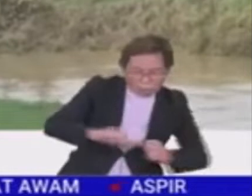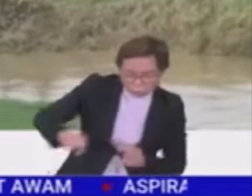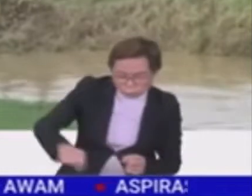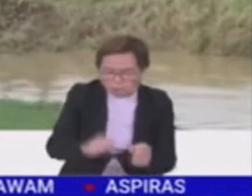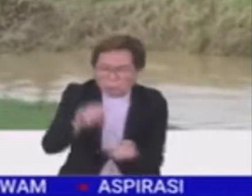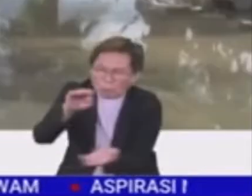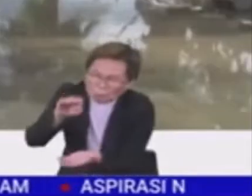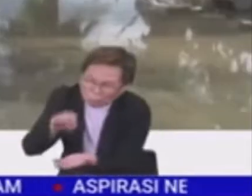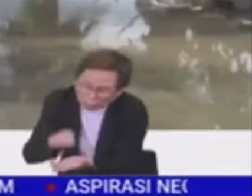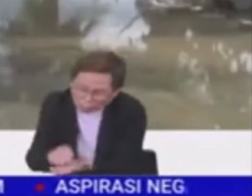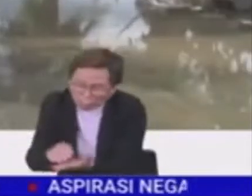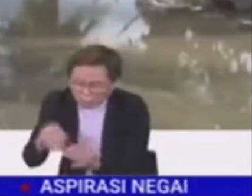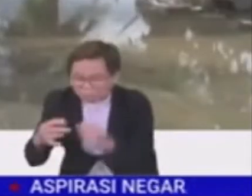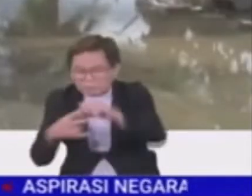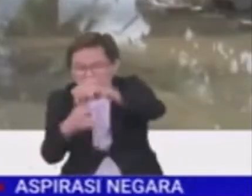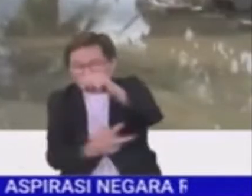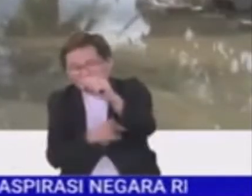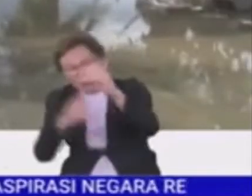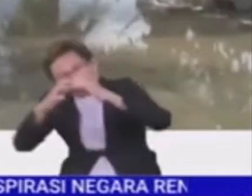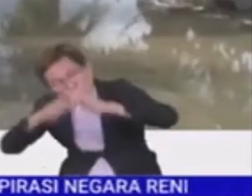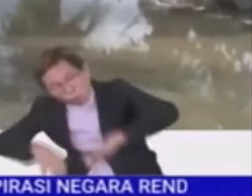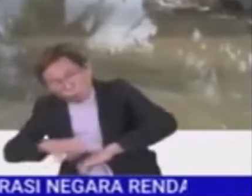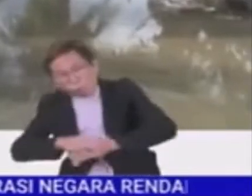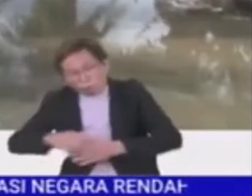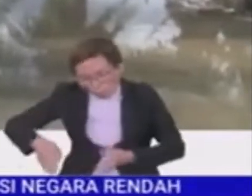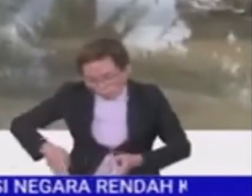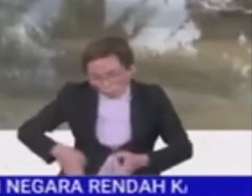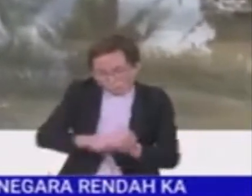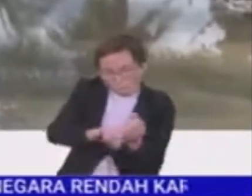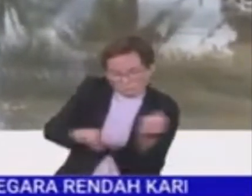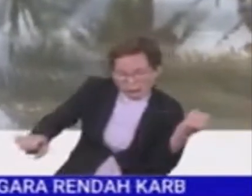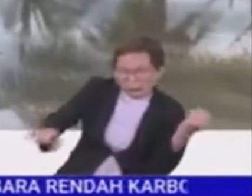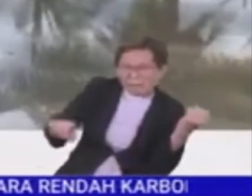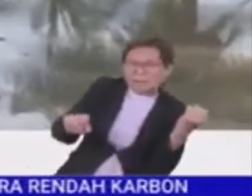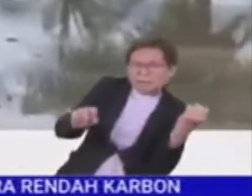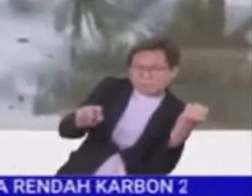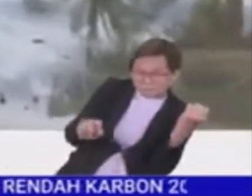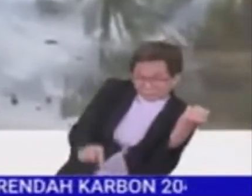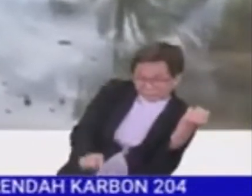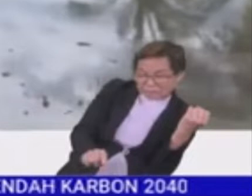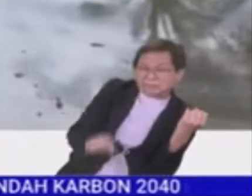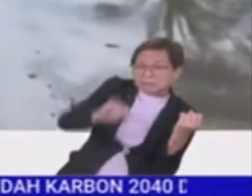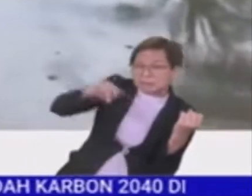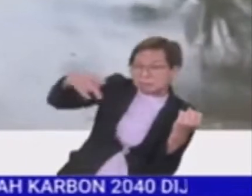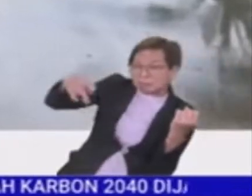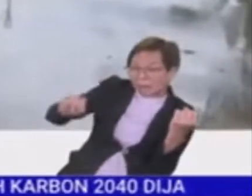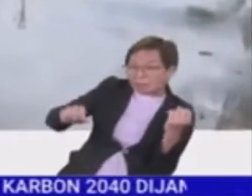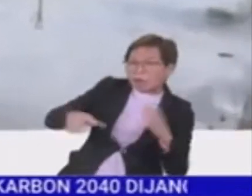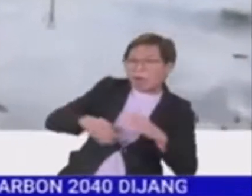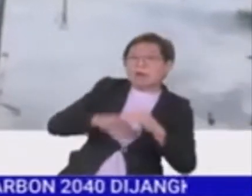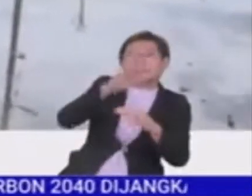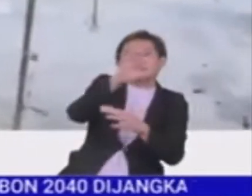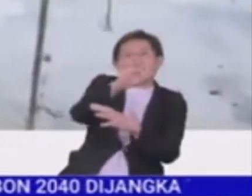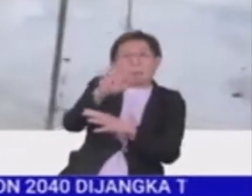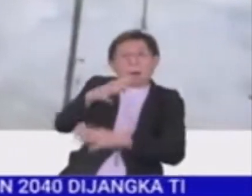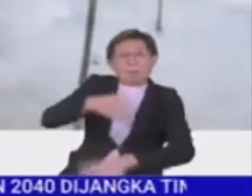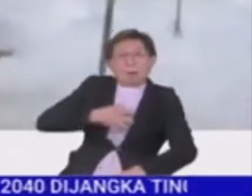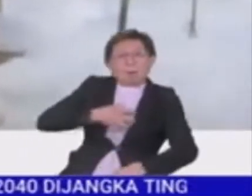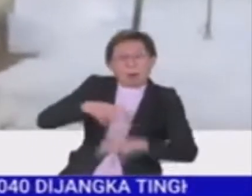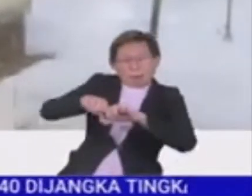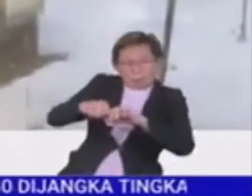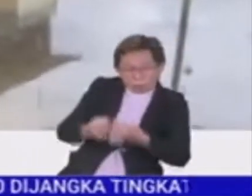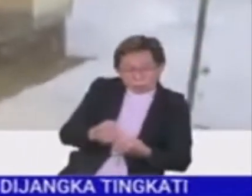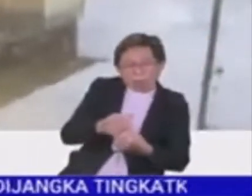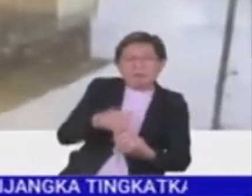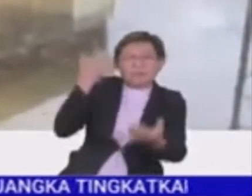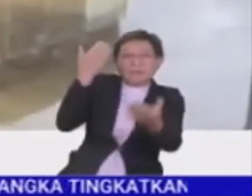semakin cetek, jambatan roboh dan saluran paip cetek. Tahun lalu, JPS menerima 94 aduan kerosakan,